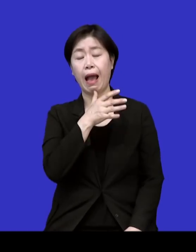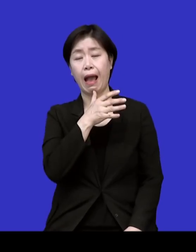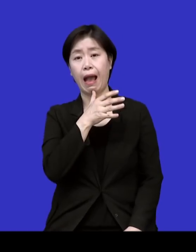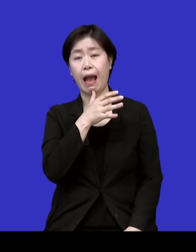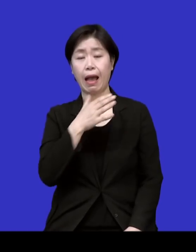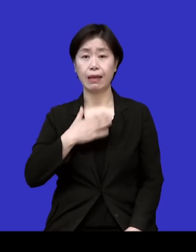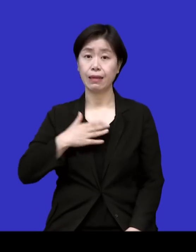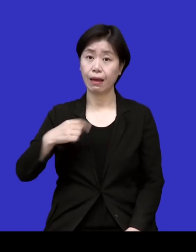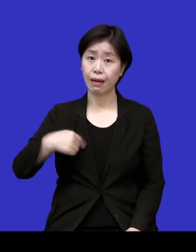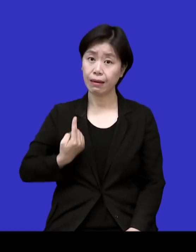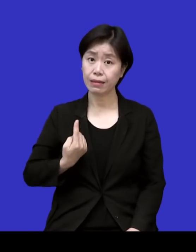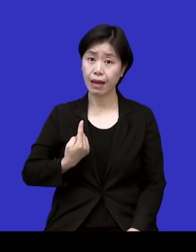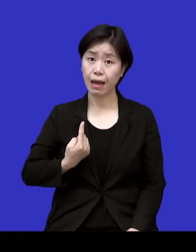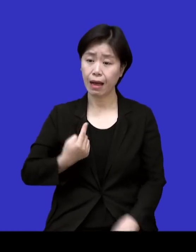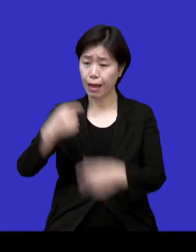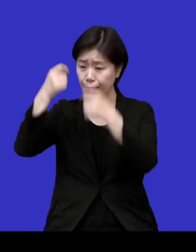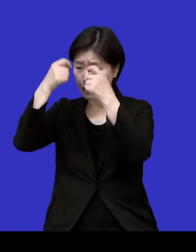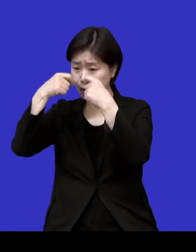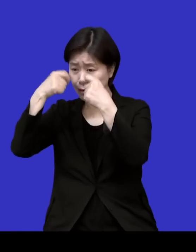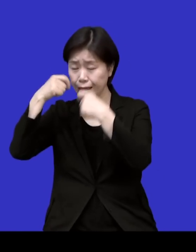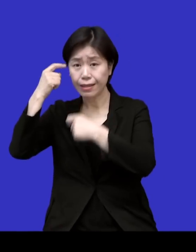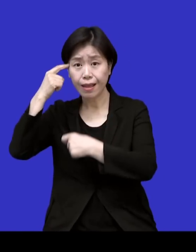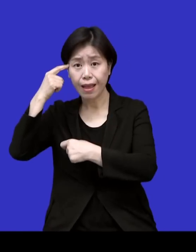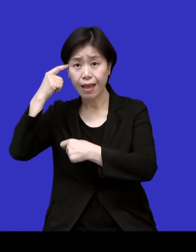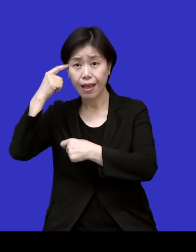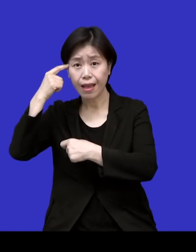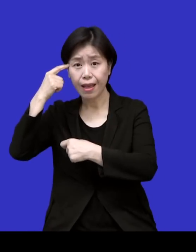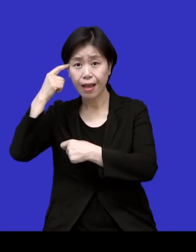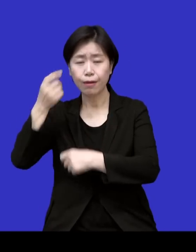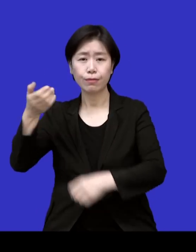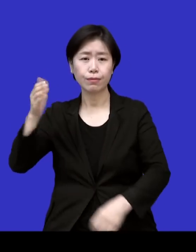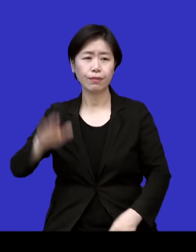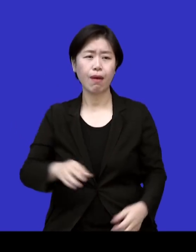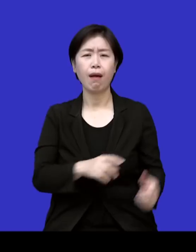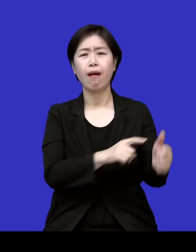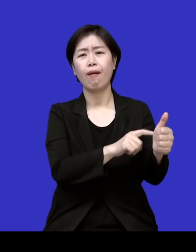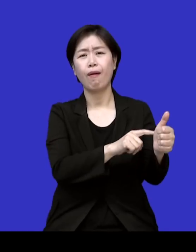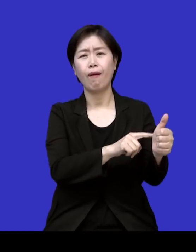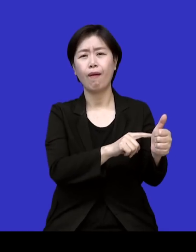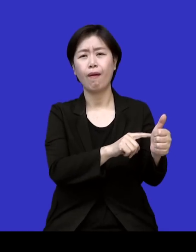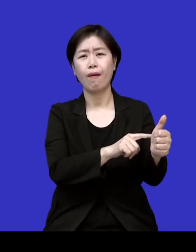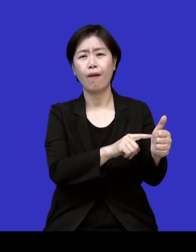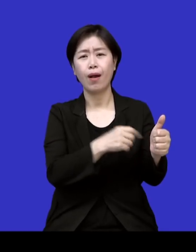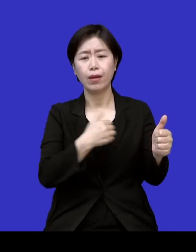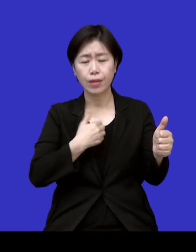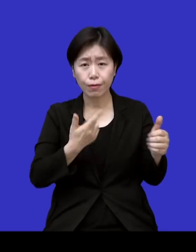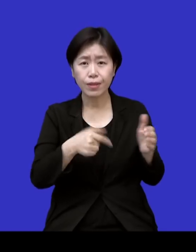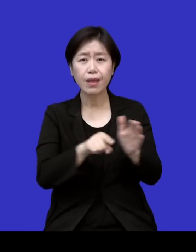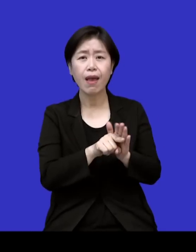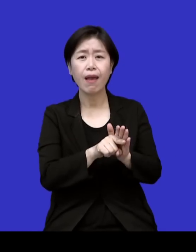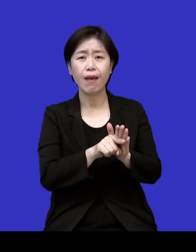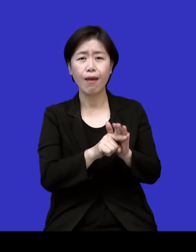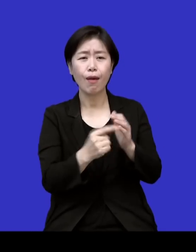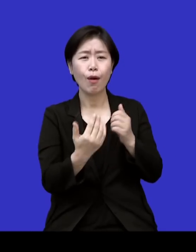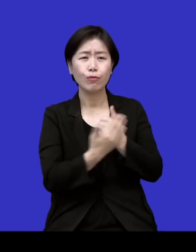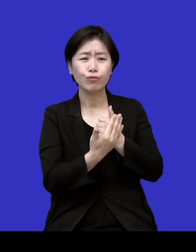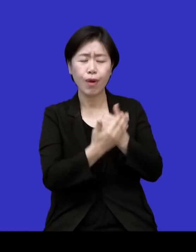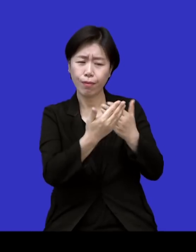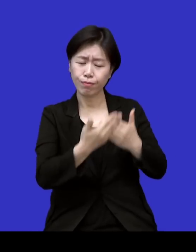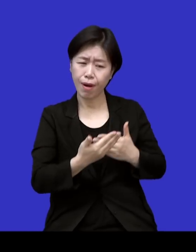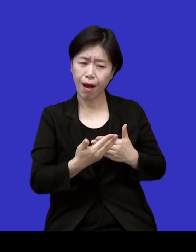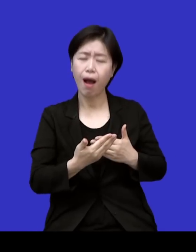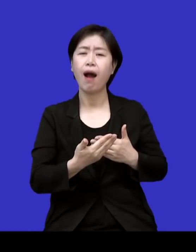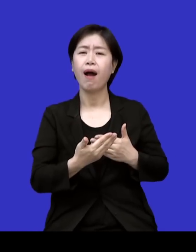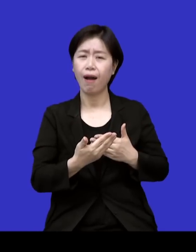나는 나 혼자서 그렇게 슬퍼하고 운 줄 알았는데 어딘가에서 나를 위해 울어준 사람이 있었구나. 예. 저는 그게 그렇게